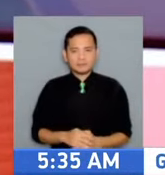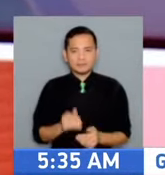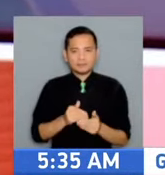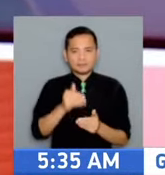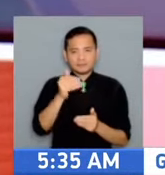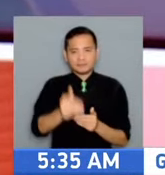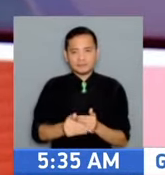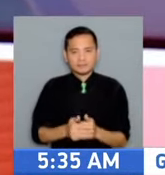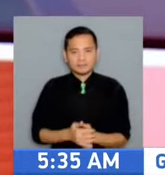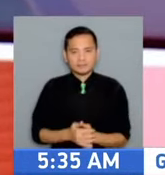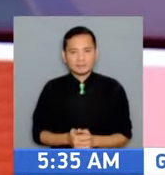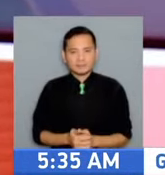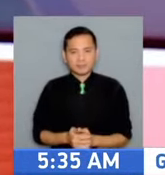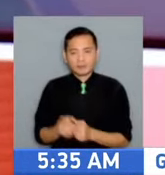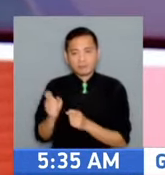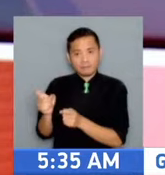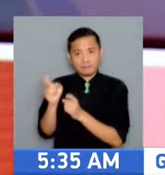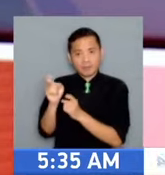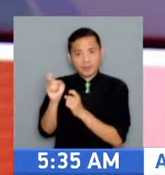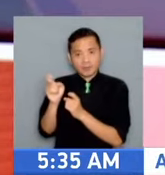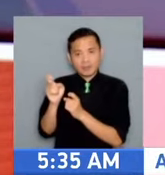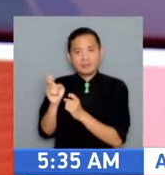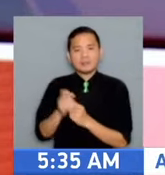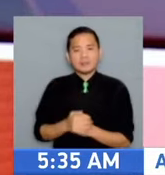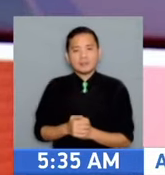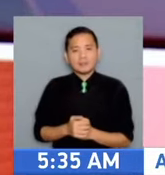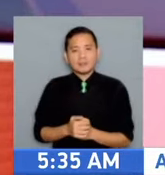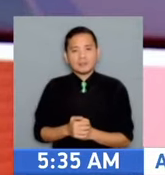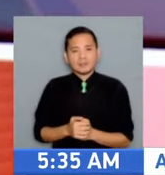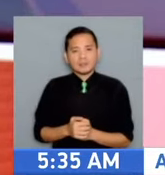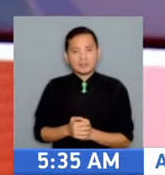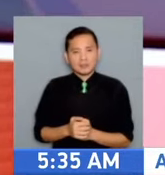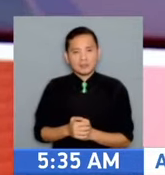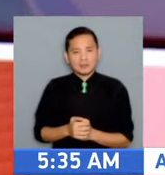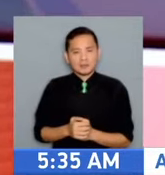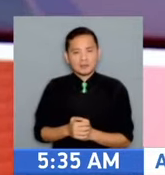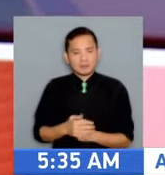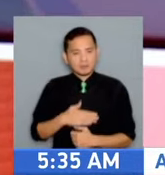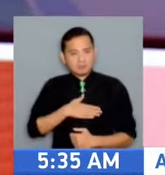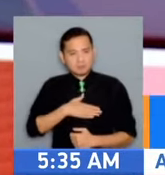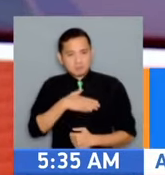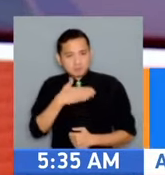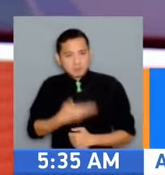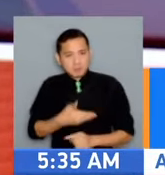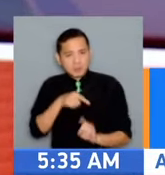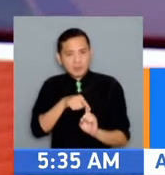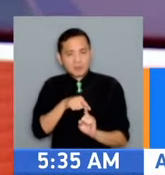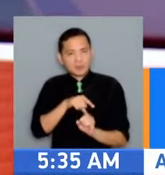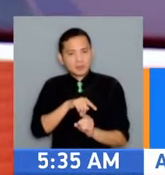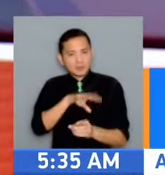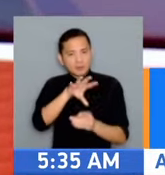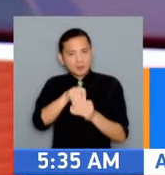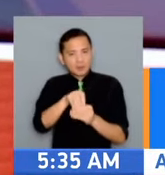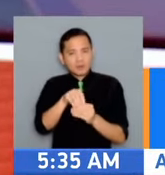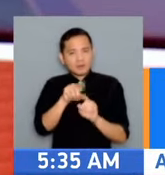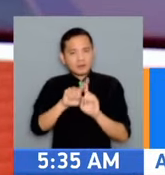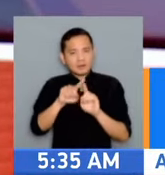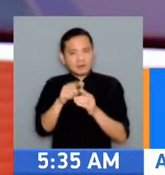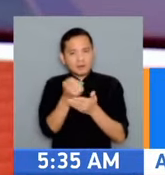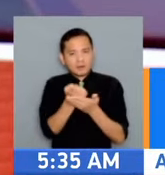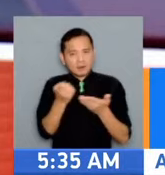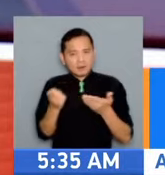mga mangingisdang Pinoy sa paglalagay ng payaw o instrumentong pang-akit ng mga isda sa Recto Bank sa West Philippine